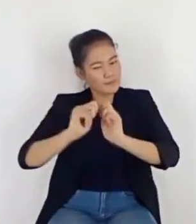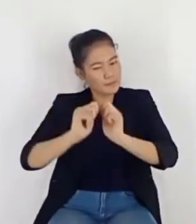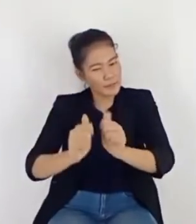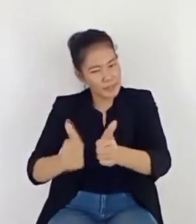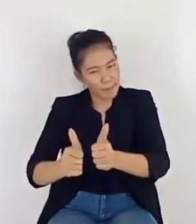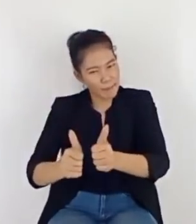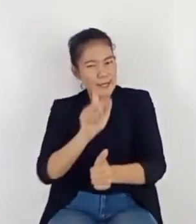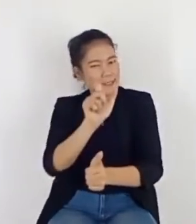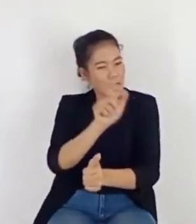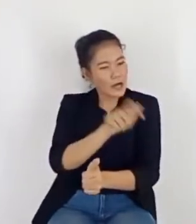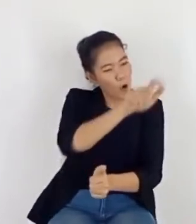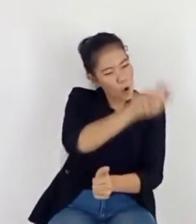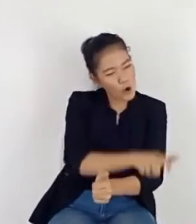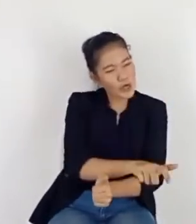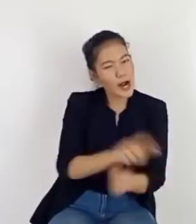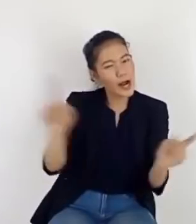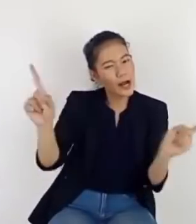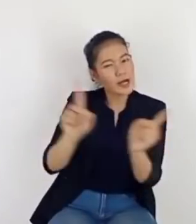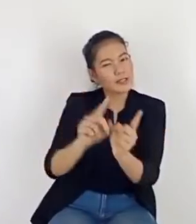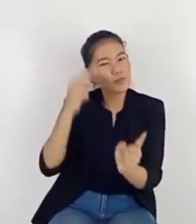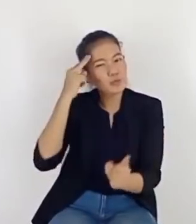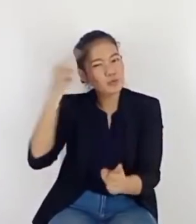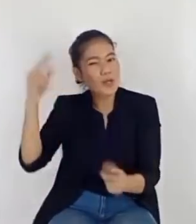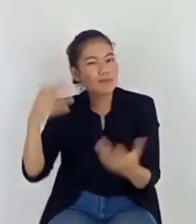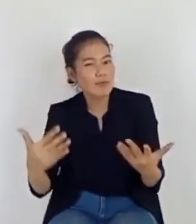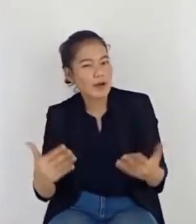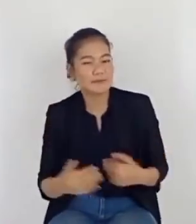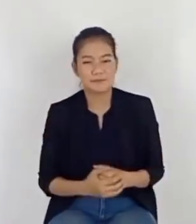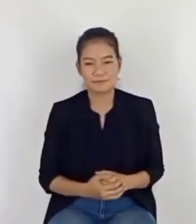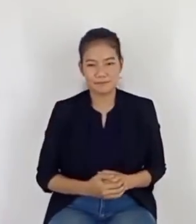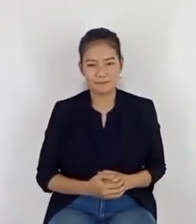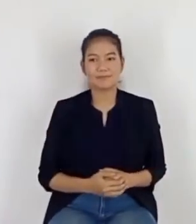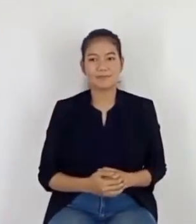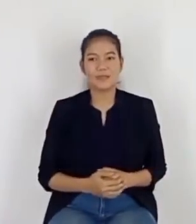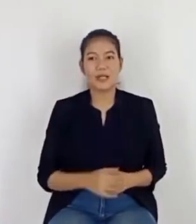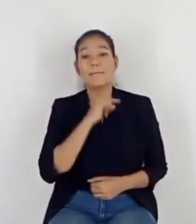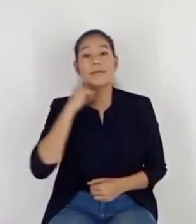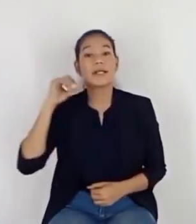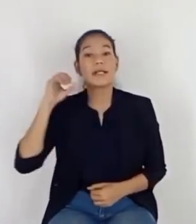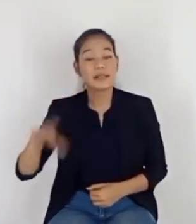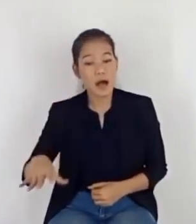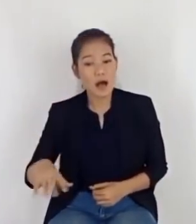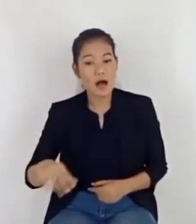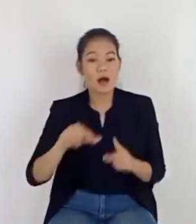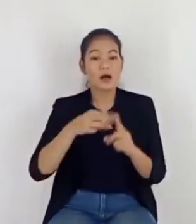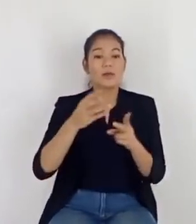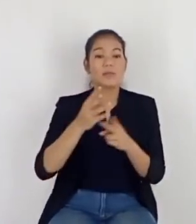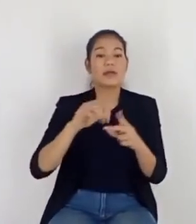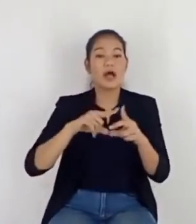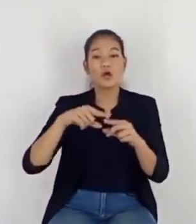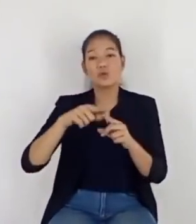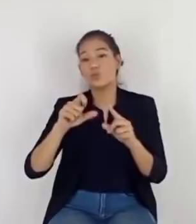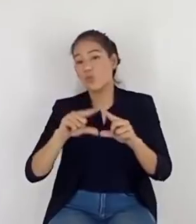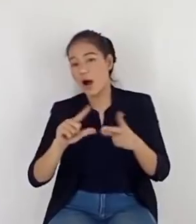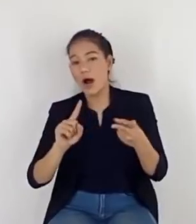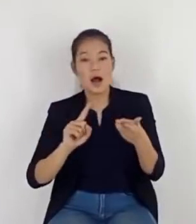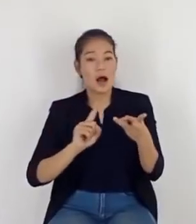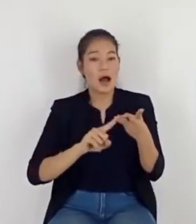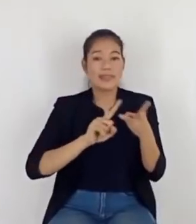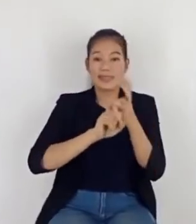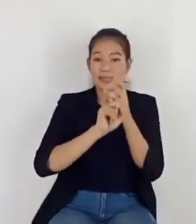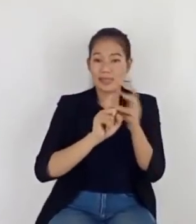membawa orang bertemu dengan Tuhan. Pendeta, penatua, teman, tidak